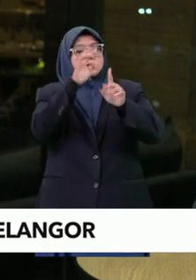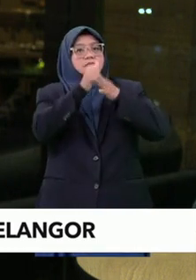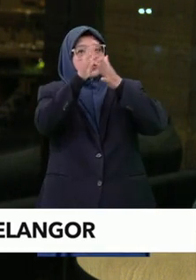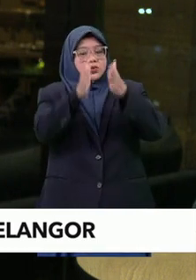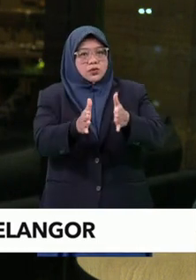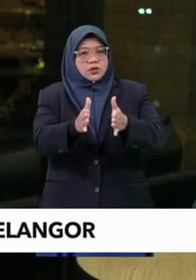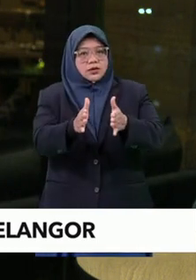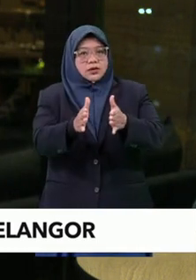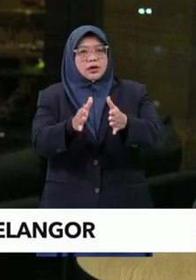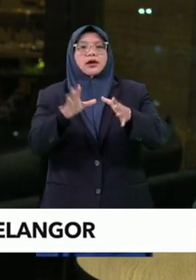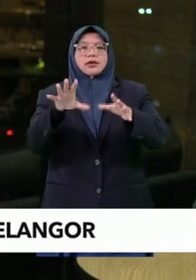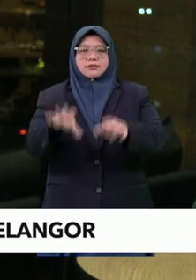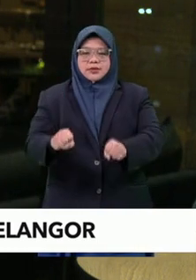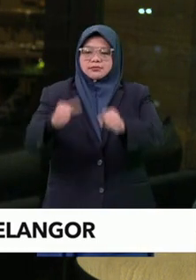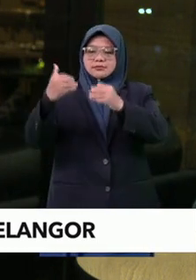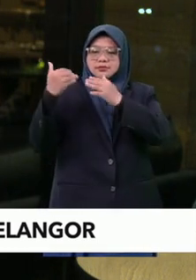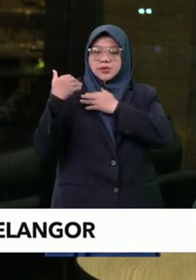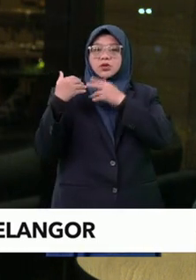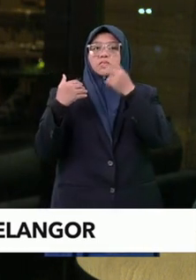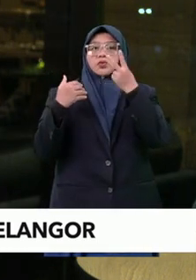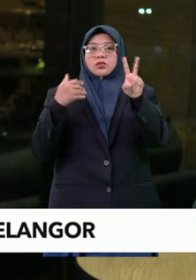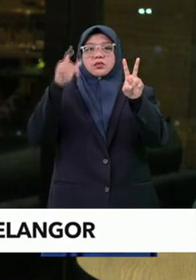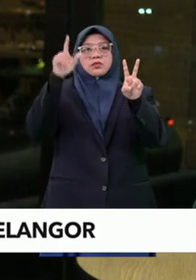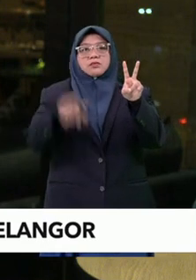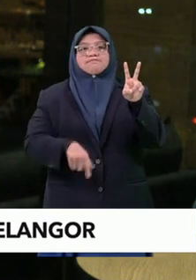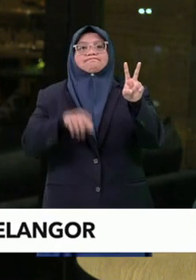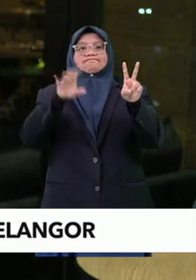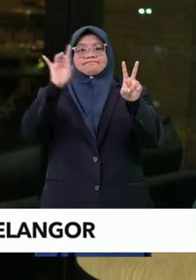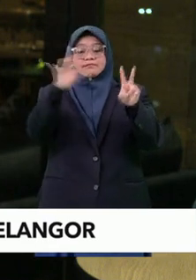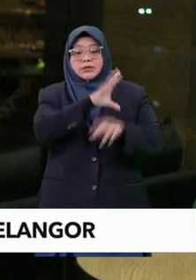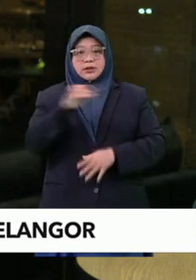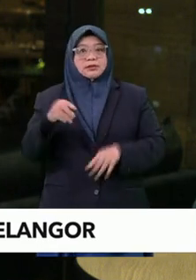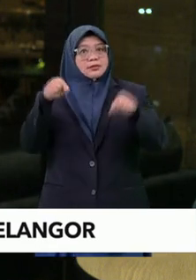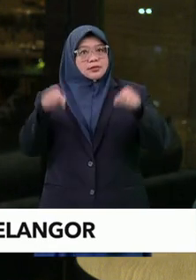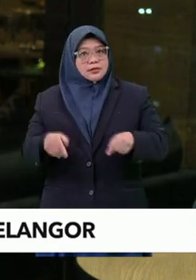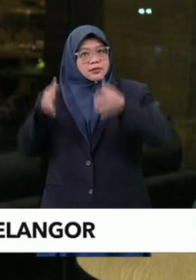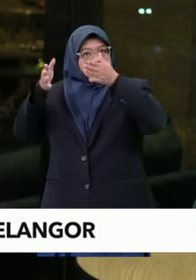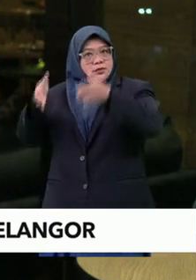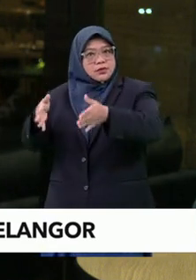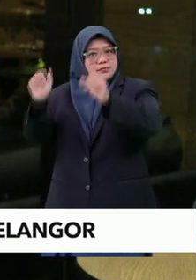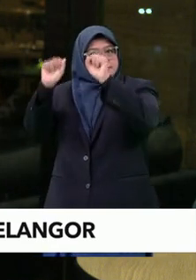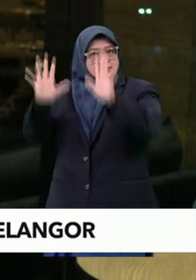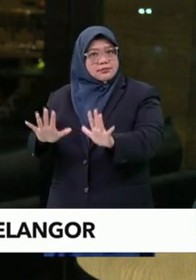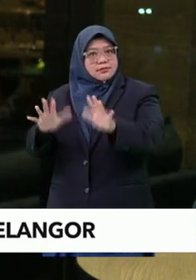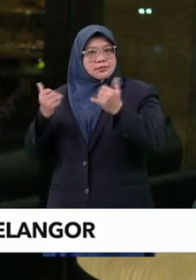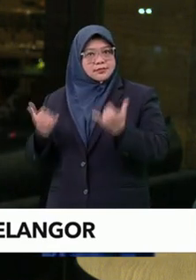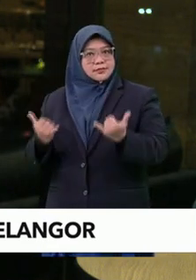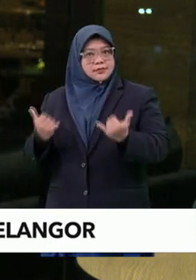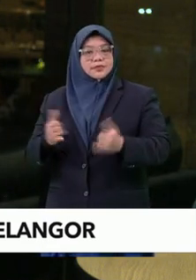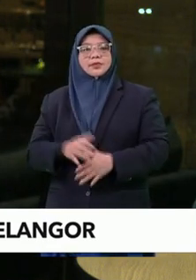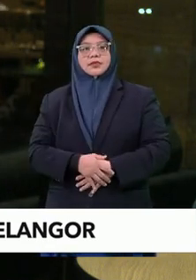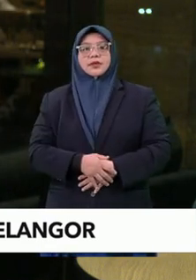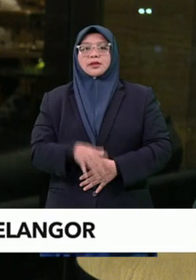yang akan mendapat mandat 12 oke itu hari ini juga tumpuan ke arah Insyaallah ini saya berada di salam Nayla